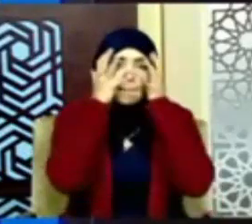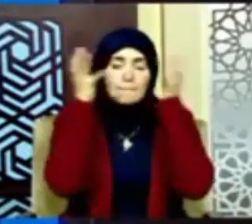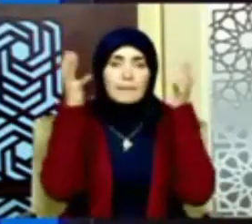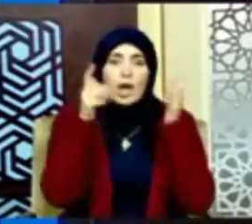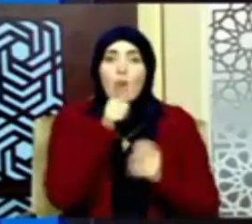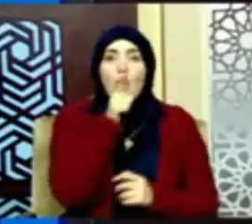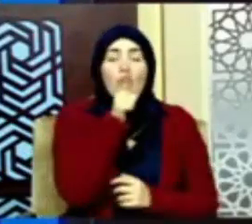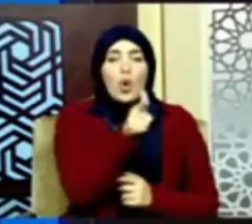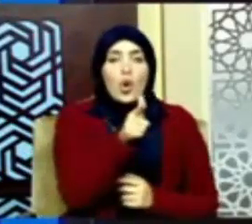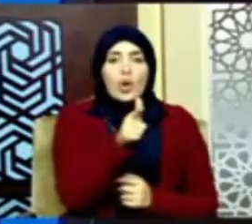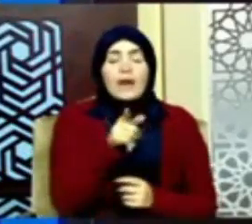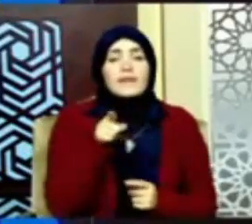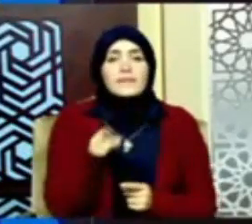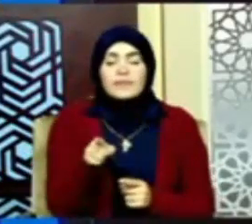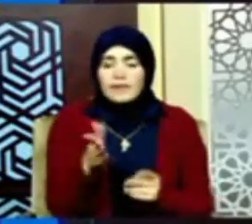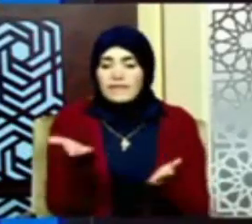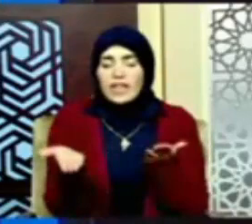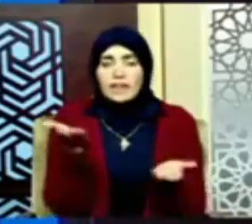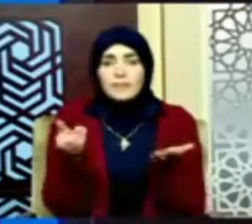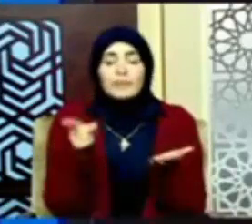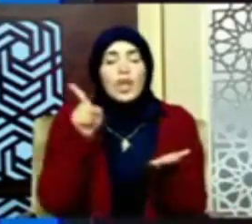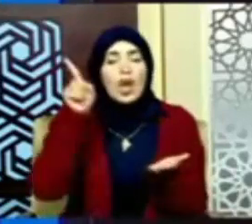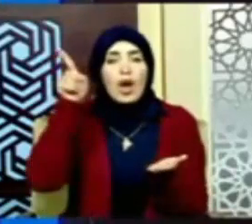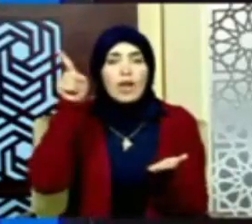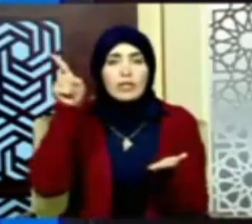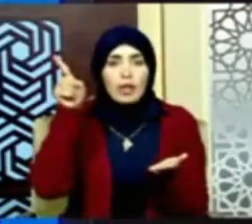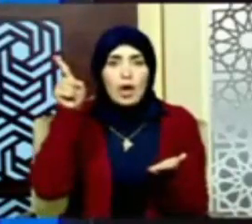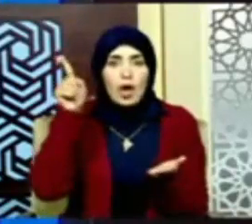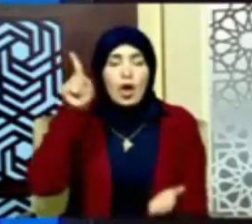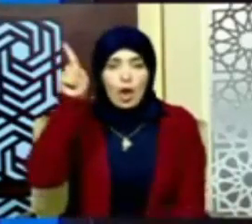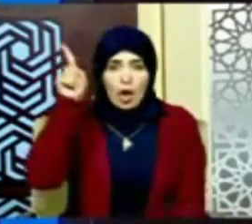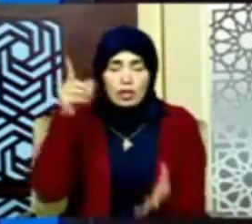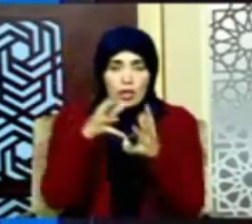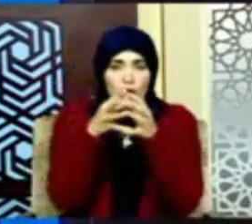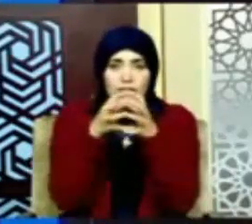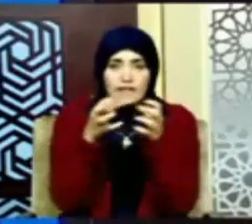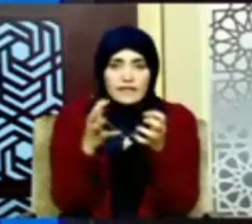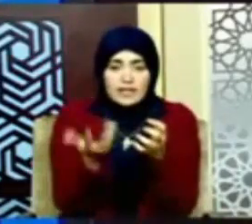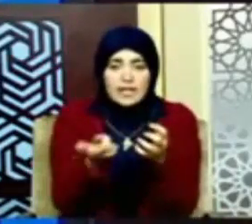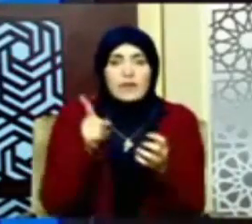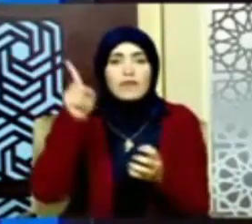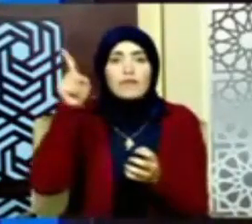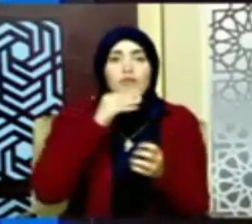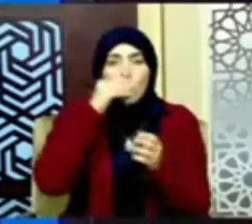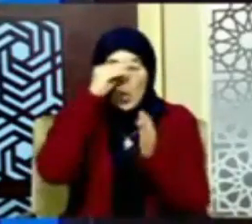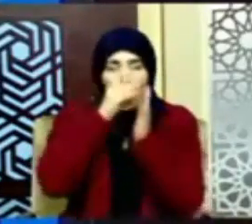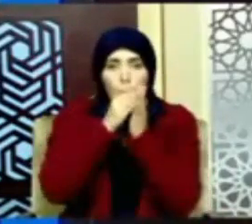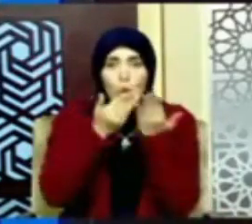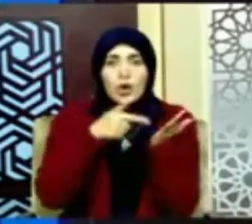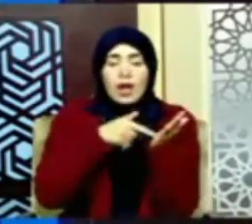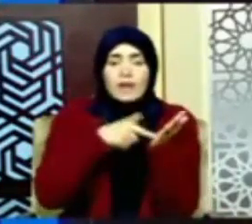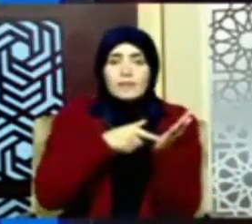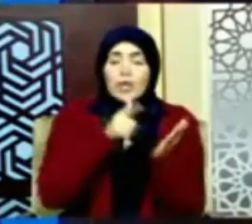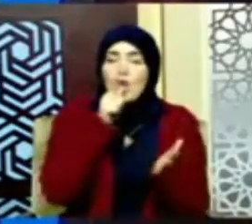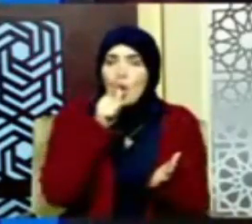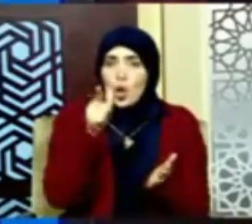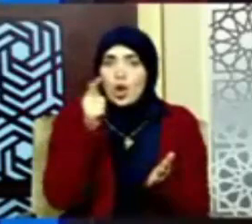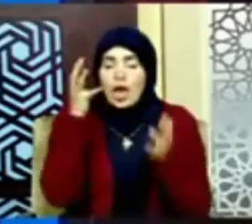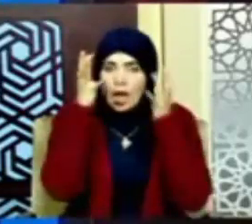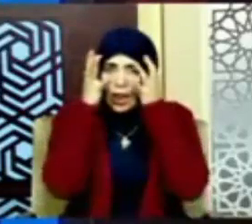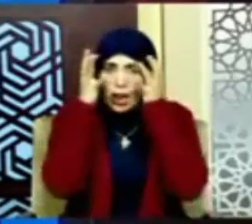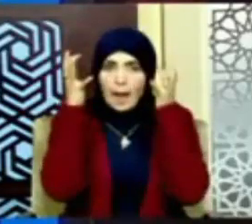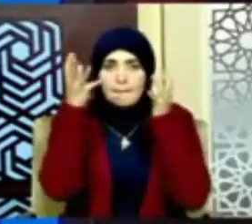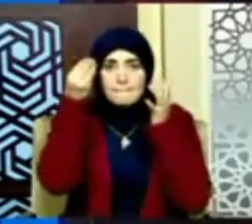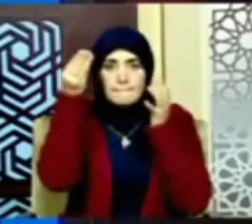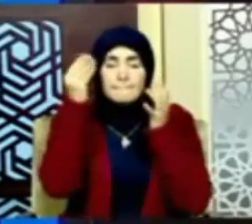بأينا الله في قرآنه اتصفا. فأفصح العلم إفصاحا وقال له